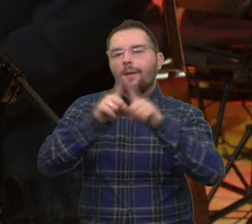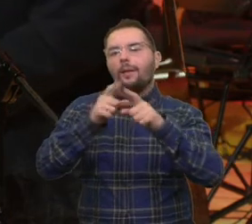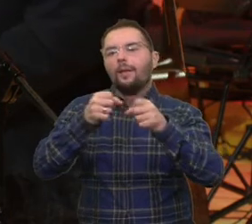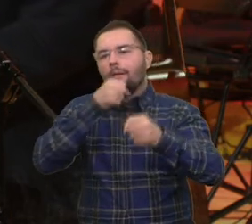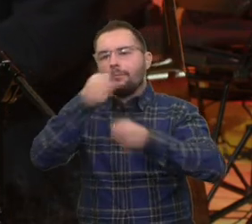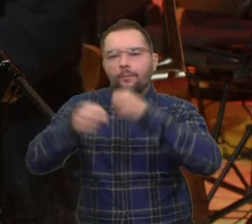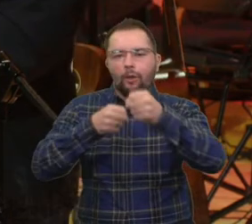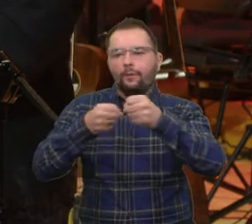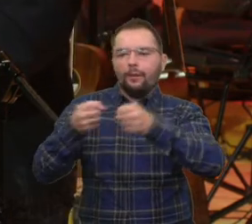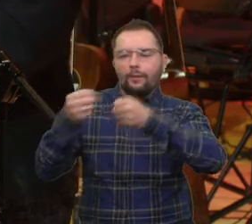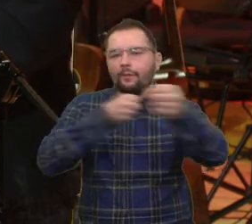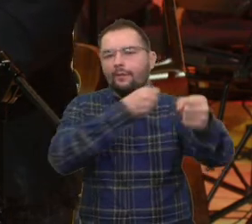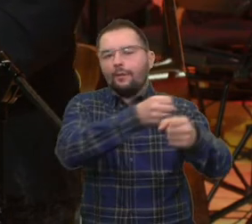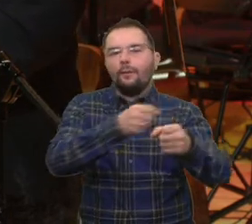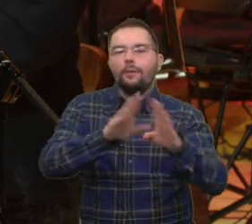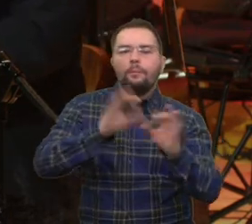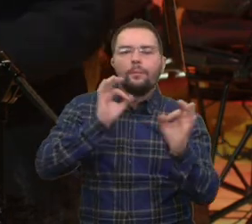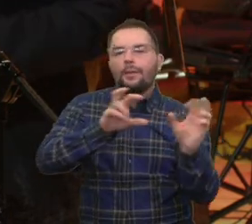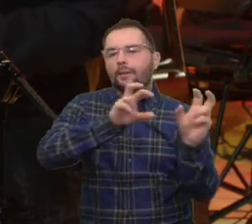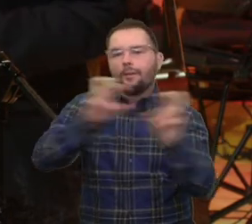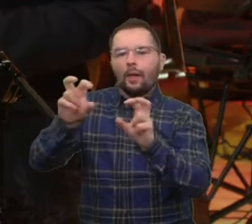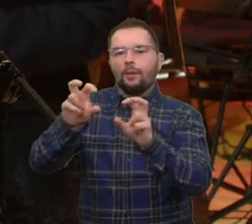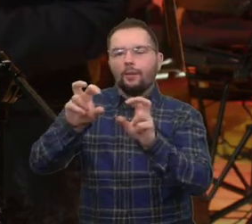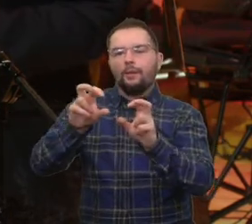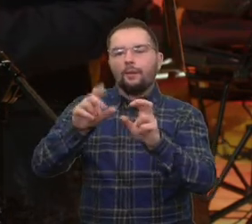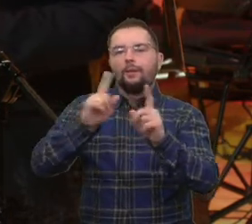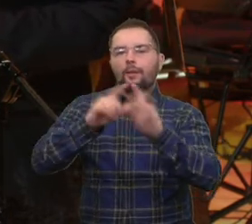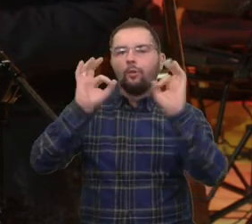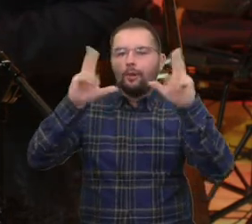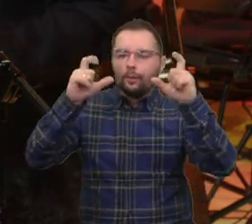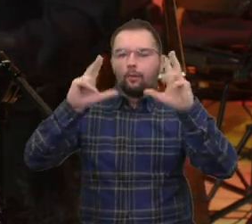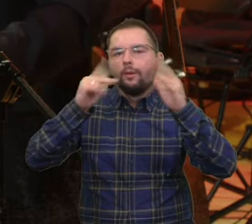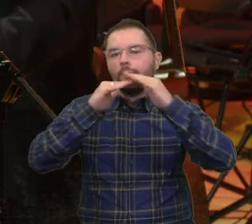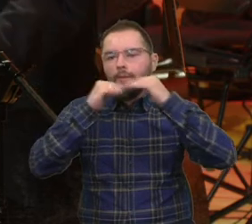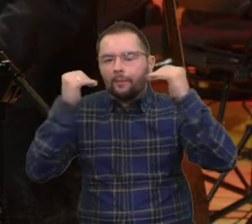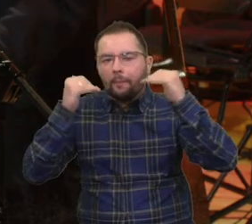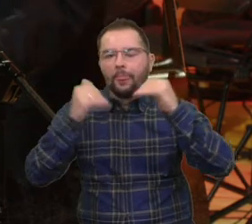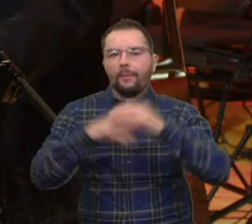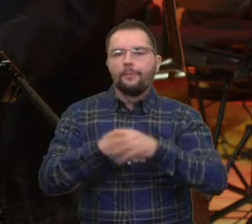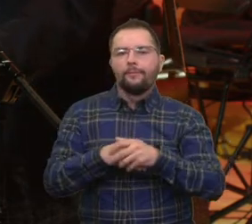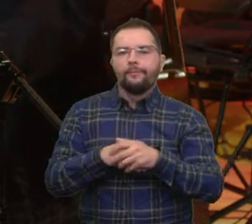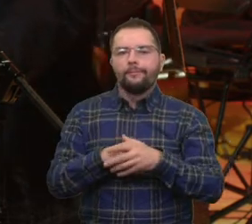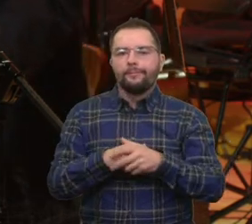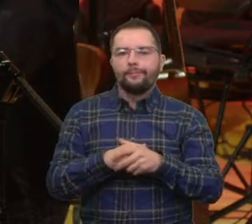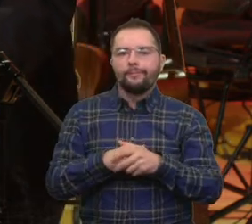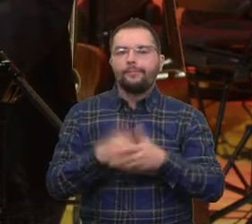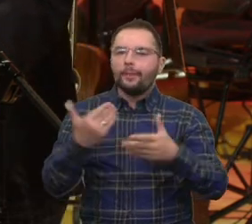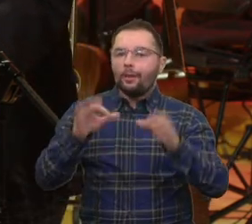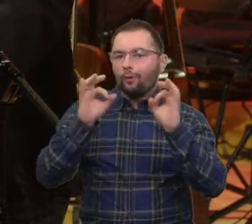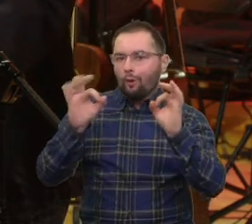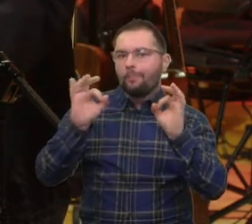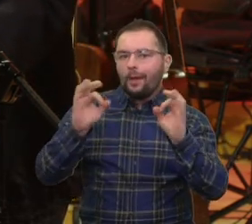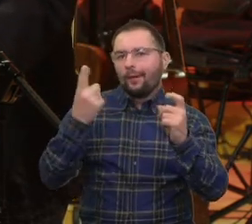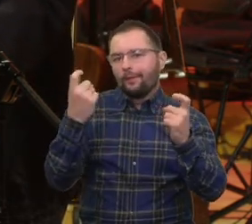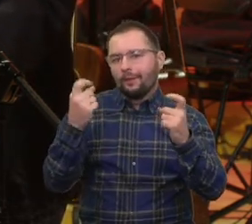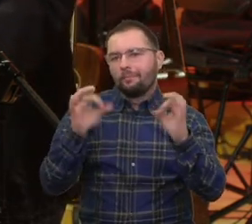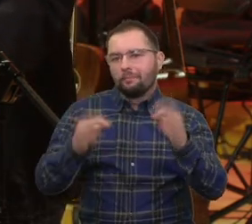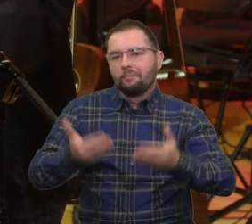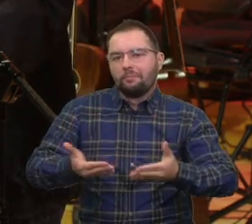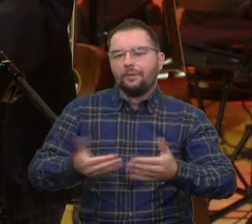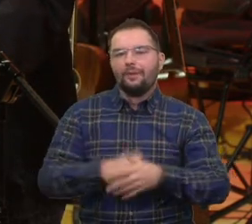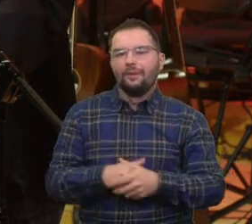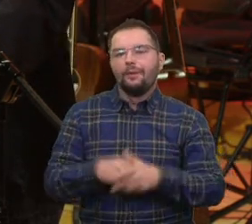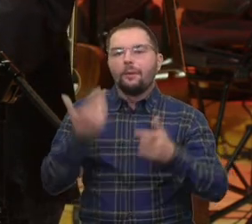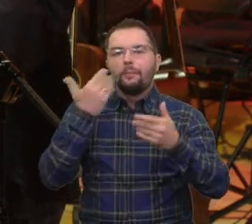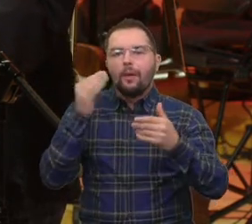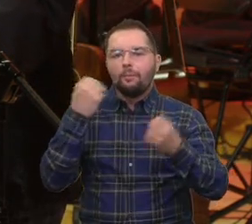mikrofonu i będzie czas na to piękne zdjęcie, więc prosimy o uśmiechy, drodzy Państwo, bo to jest naprawdę dobry moment i piękny. Proszę o